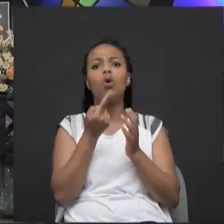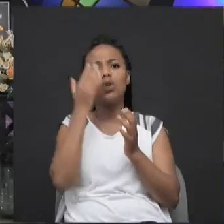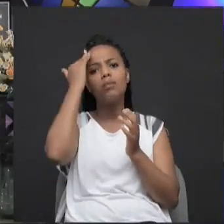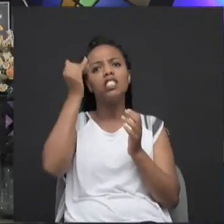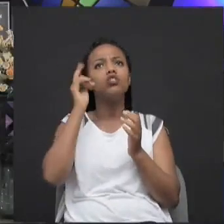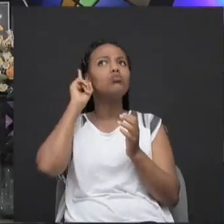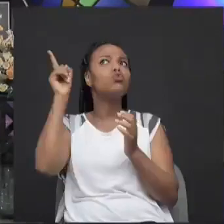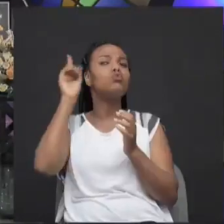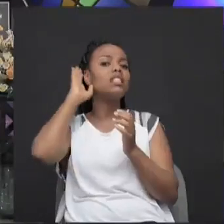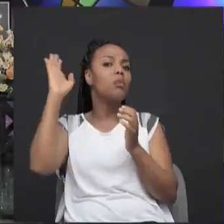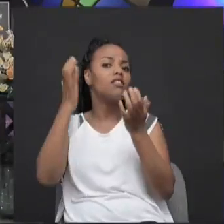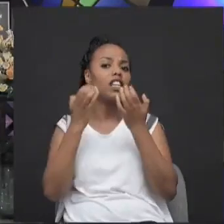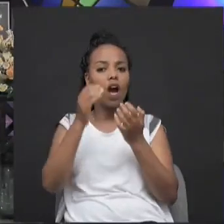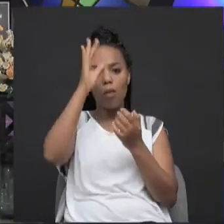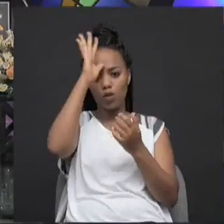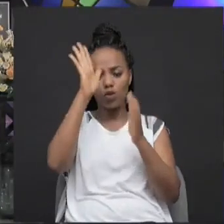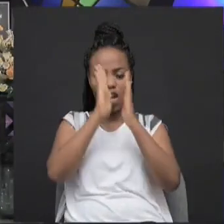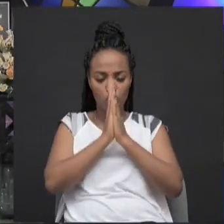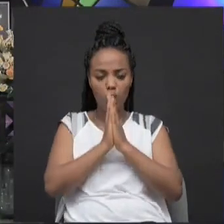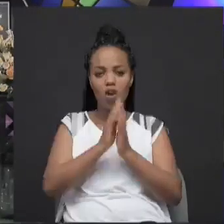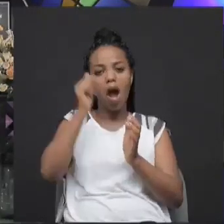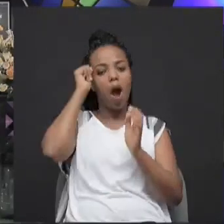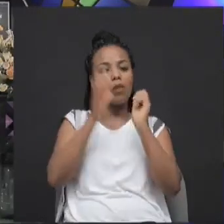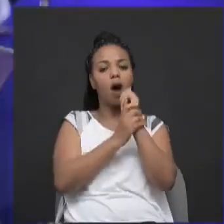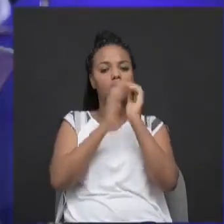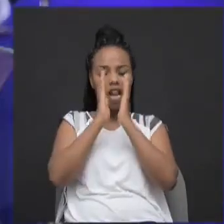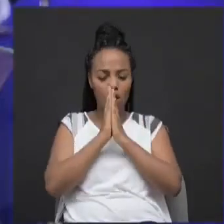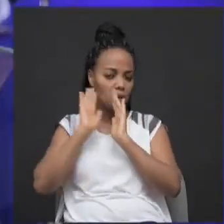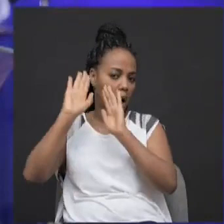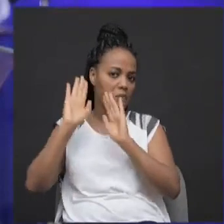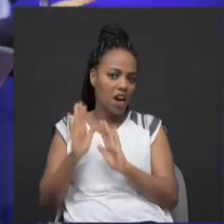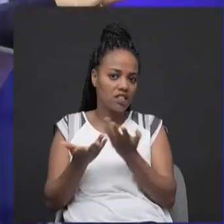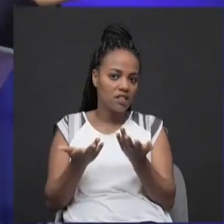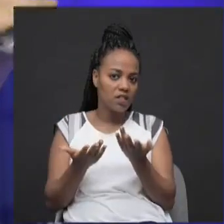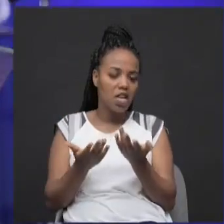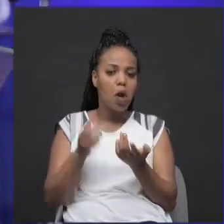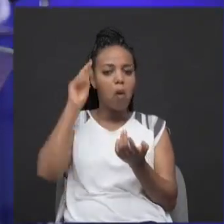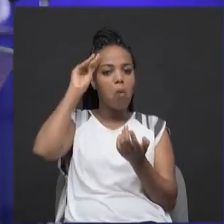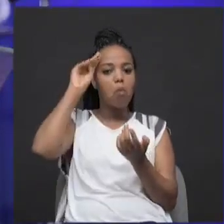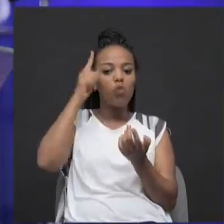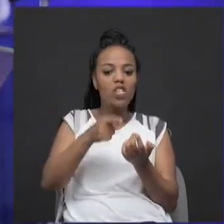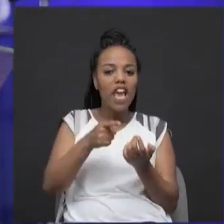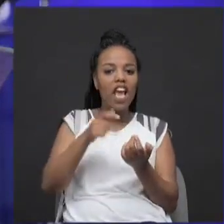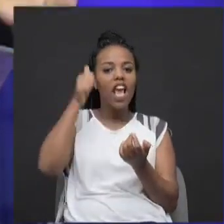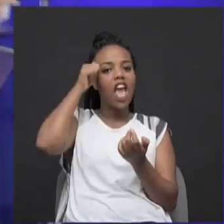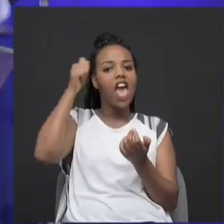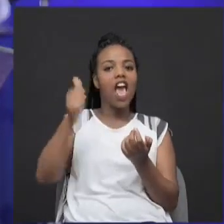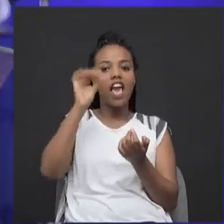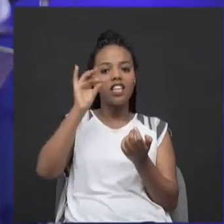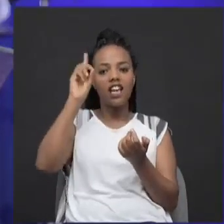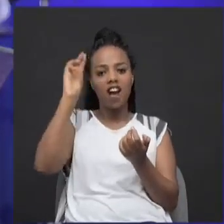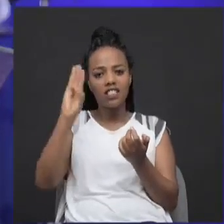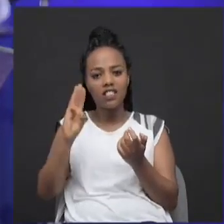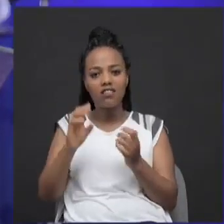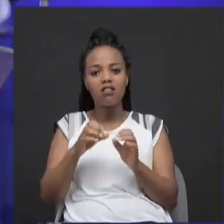ነው አባቶቻችን ጸለዩ እና አብርሃም ጸለዩ ተአምራትን እና ሙሴ እና ኤልያስ በብሉይ ኪዳን